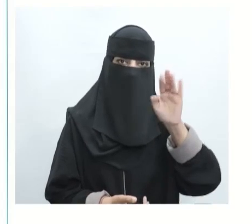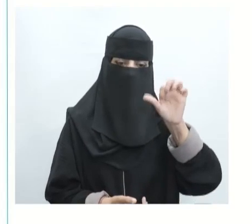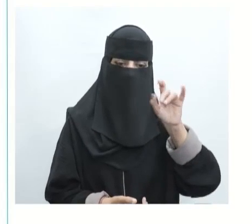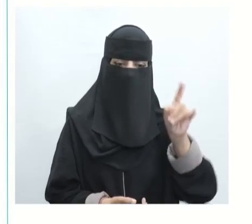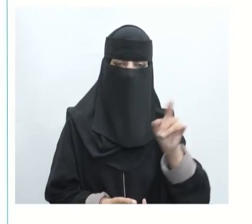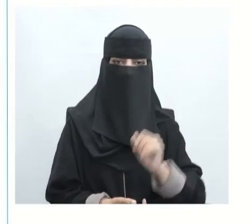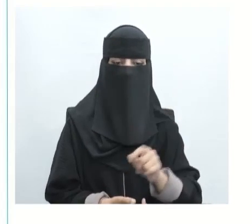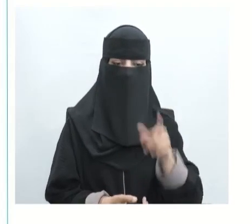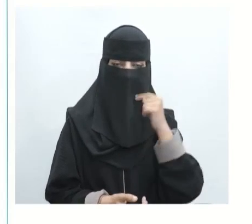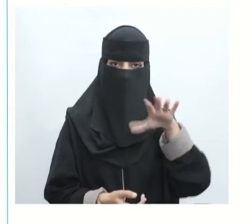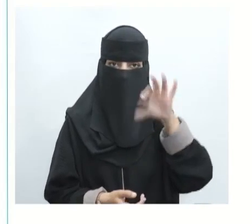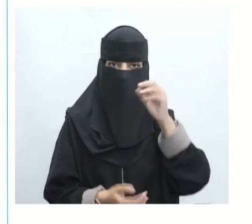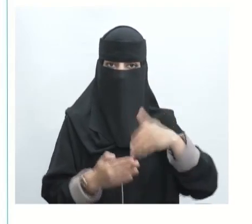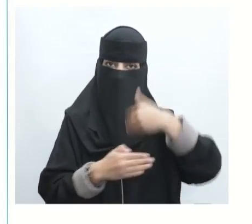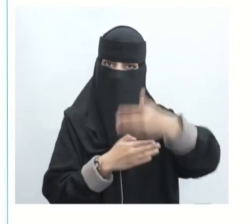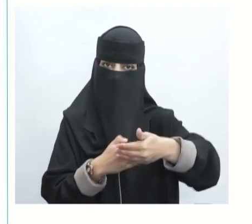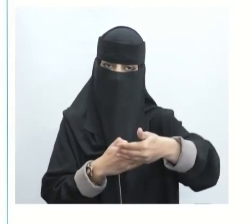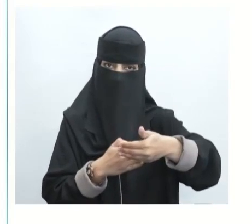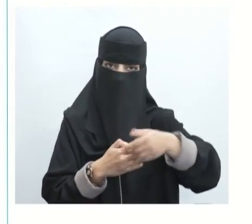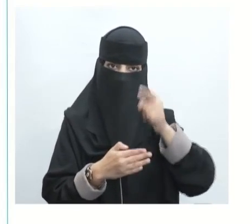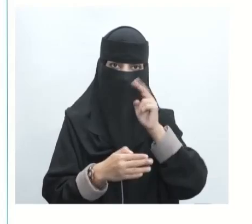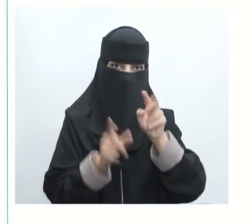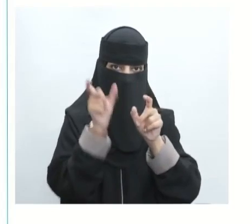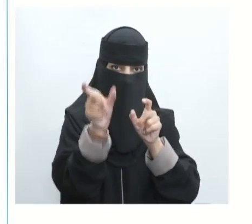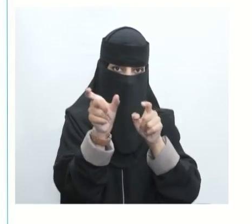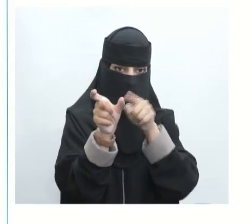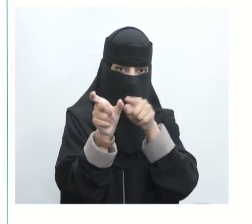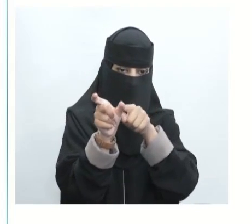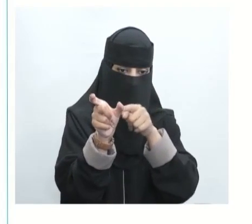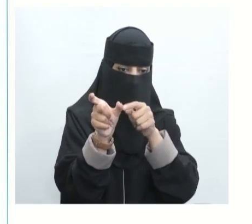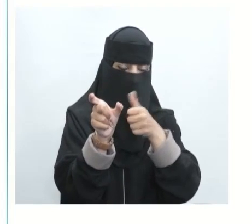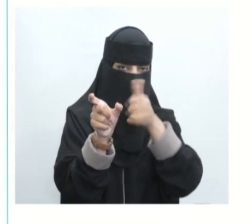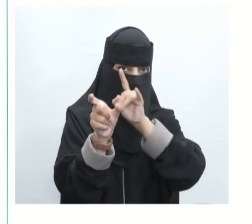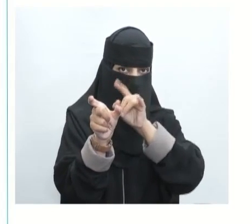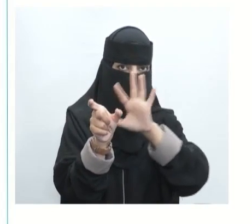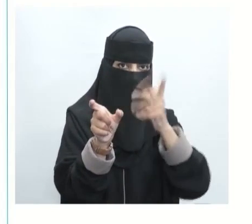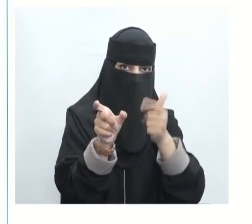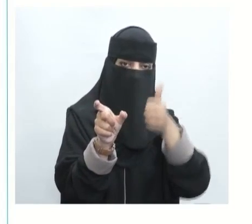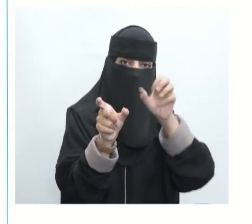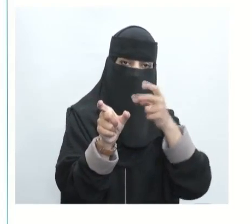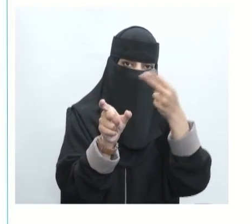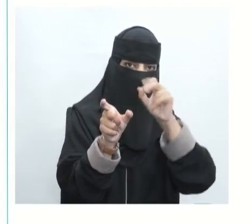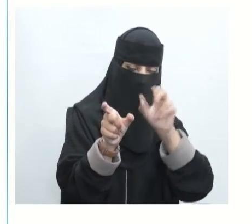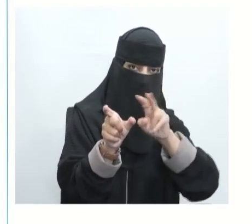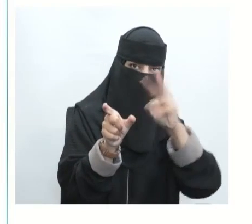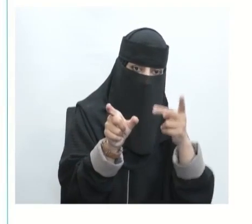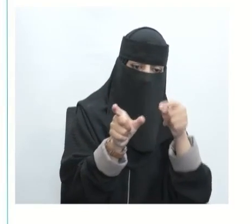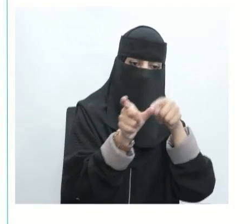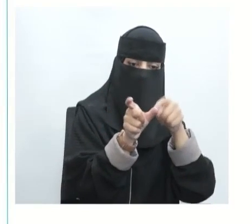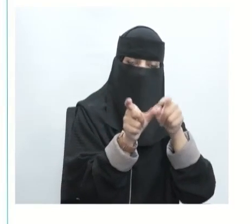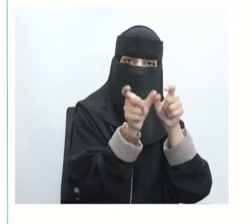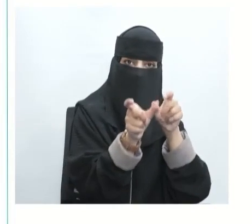وذكر أنه إخراج ما بعدها. إذا ما بعدها يخرج من حكم ما قبلها. نطبق ذلك،